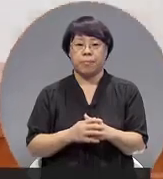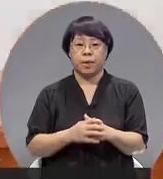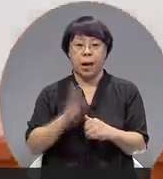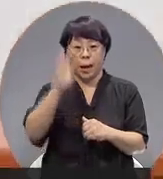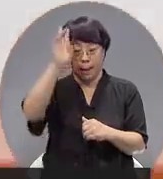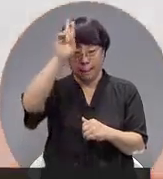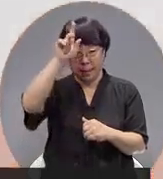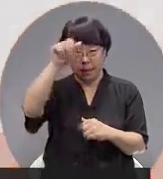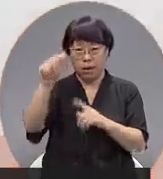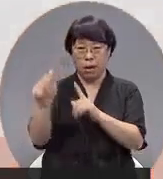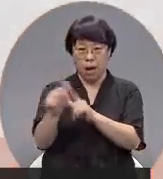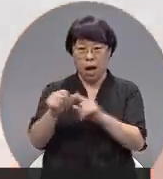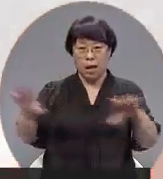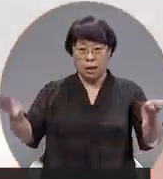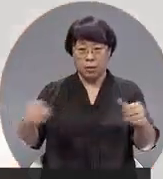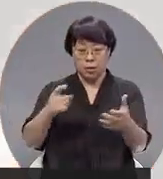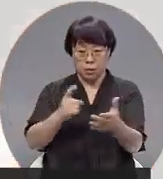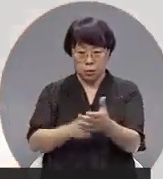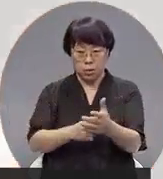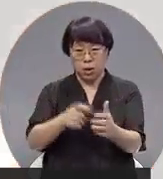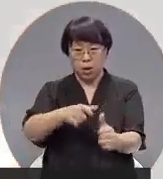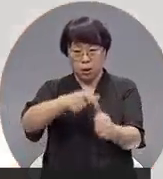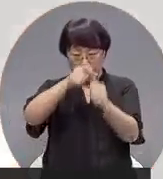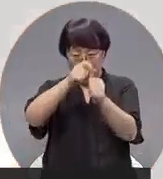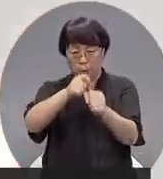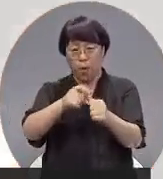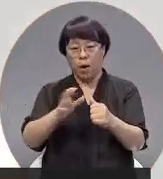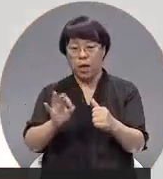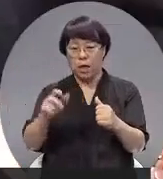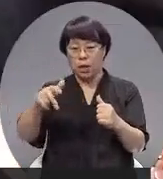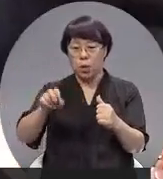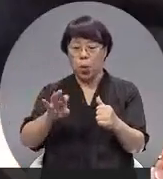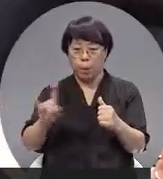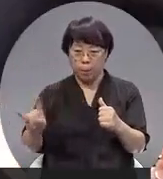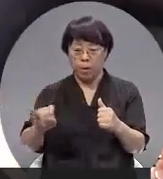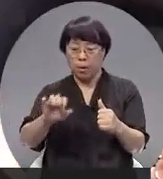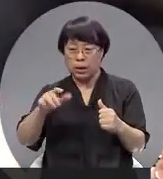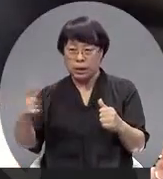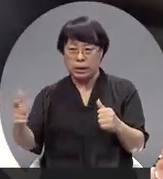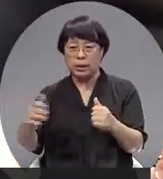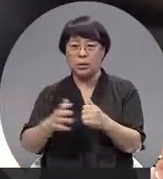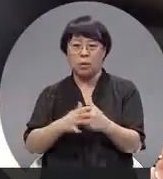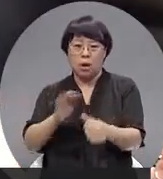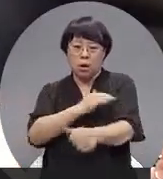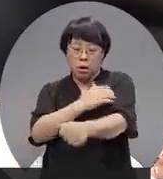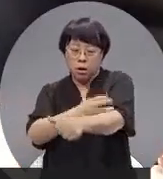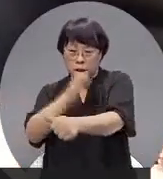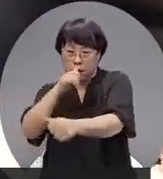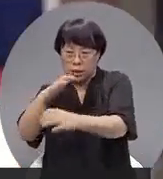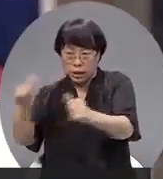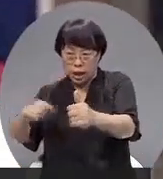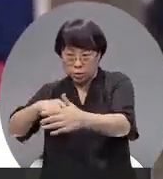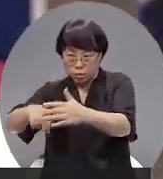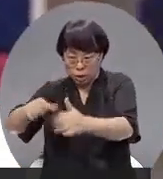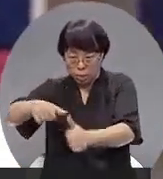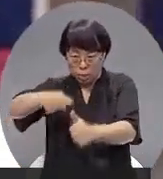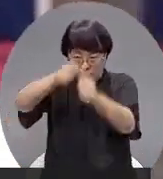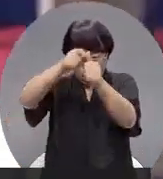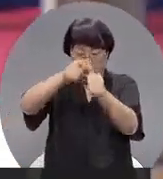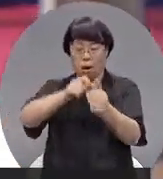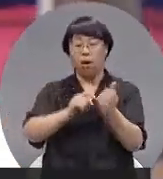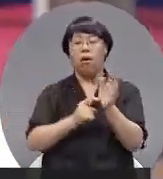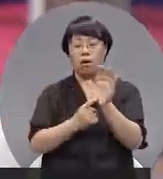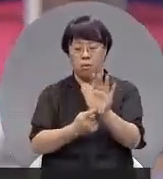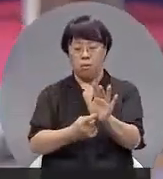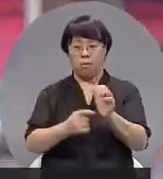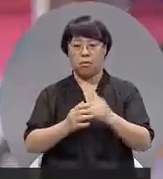박덕흠 의원 외 사무총장 대장은 같은 3선에 이종배 된다 장재원 등 쟁쟁한 후보군 사이에서 발표된 깜짝 발탁